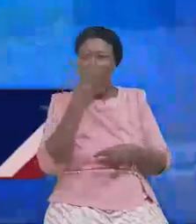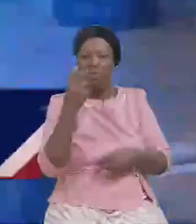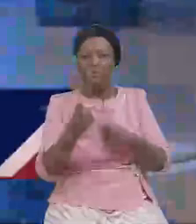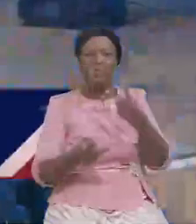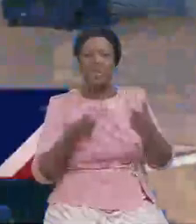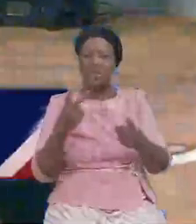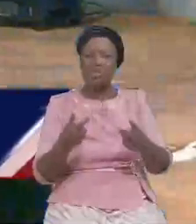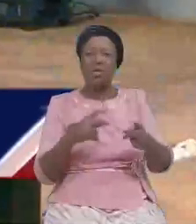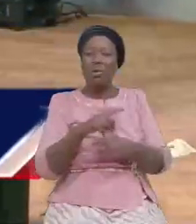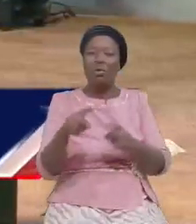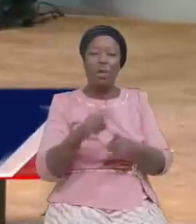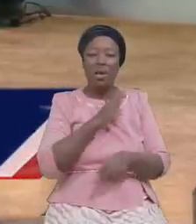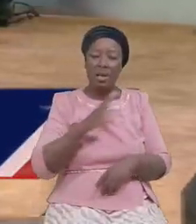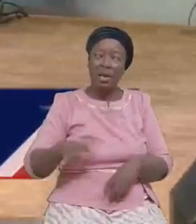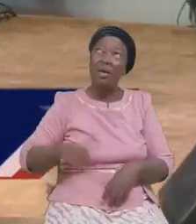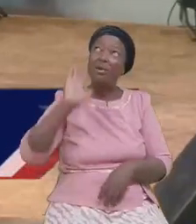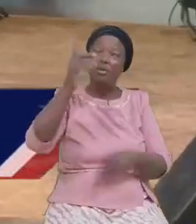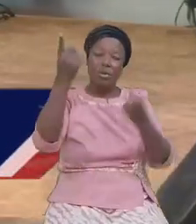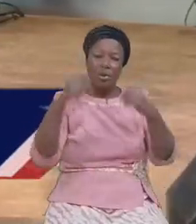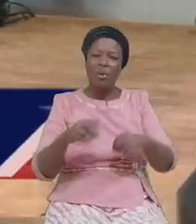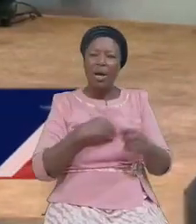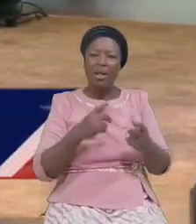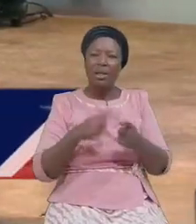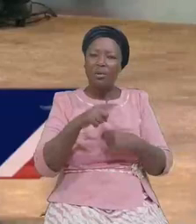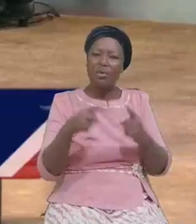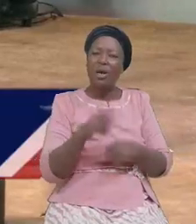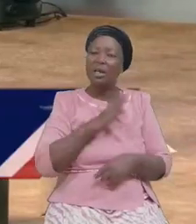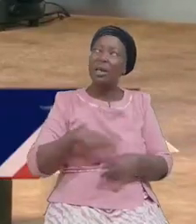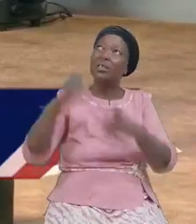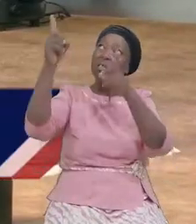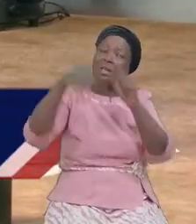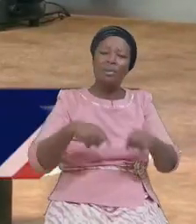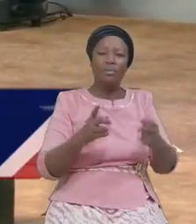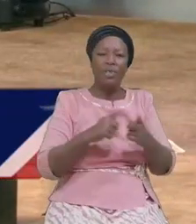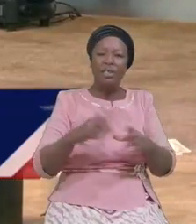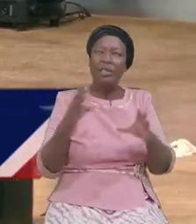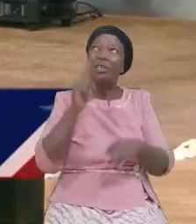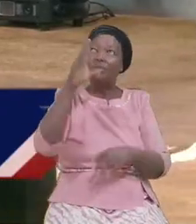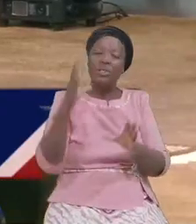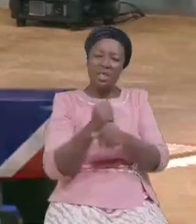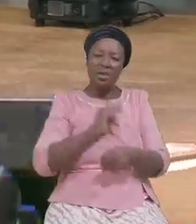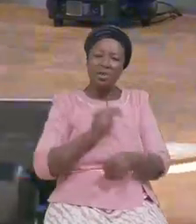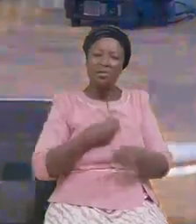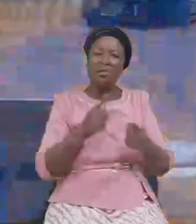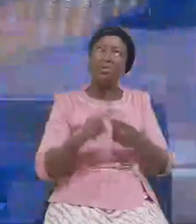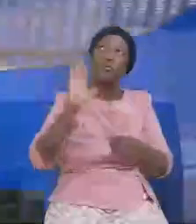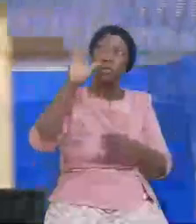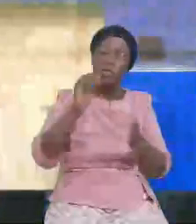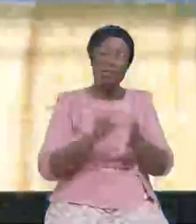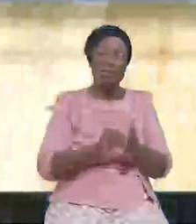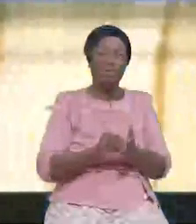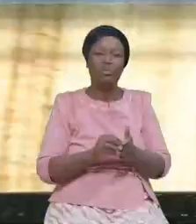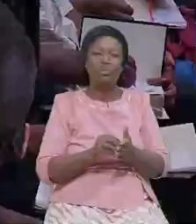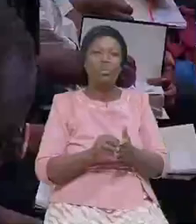une glorieuse visitation où Jésus va revenir. Lorsqu'il va revenir, il nous mènera avec lui. Il t'amènera avec